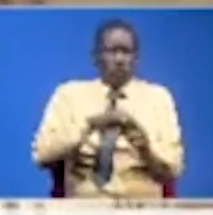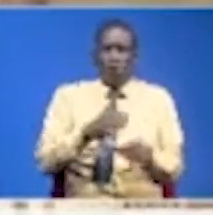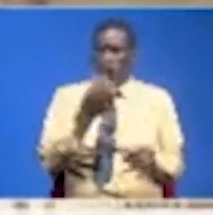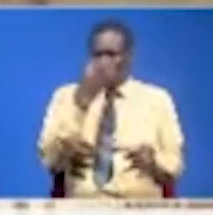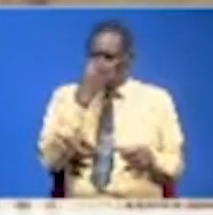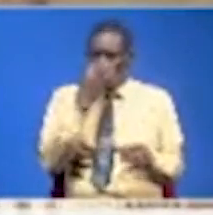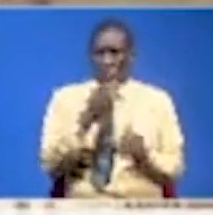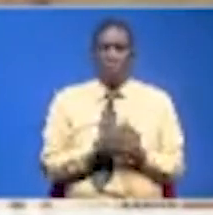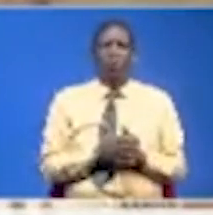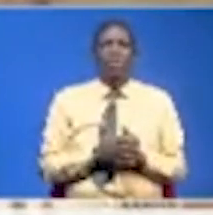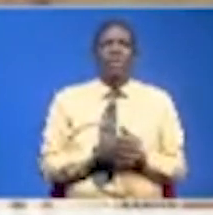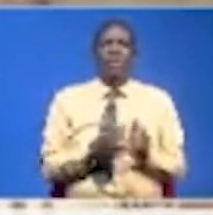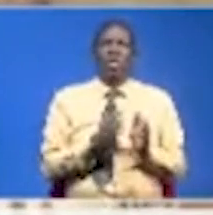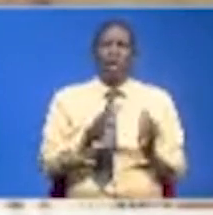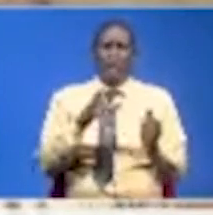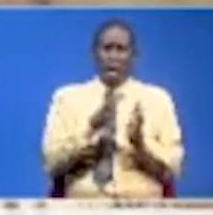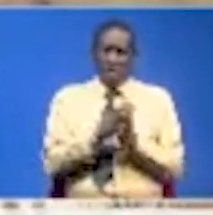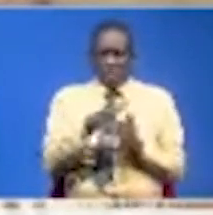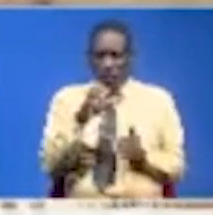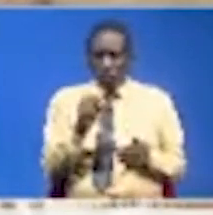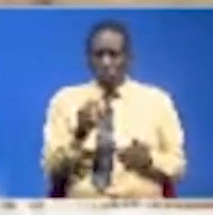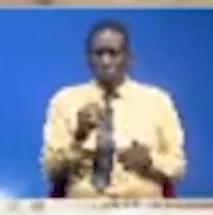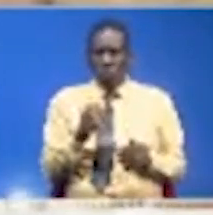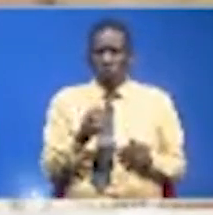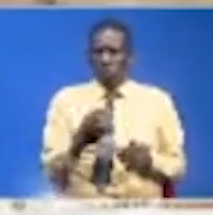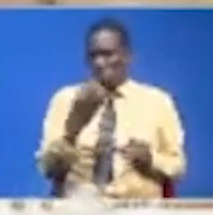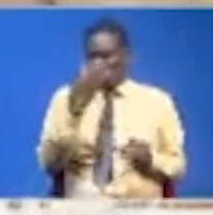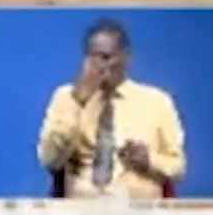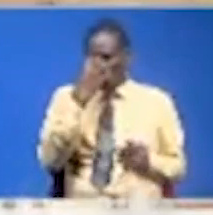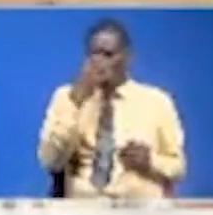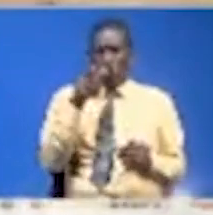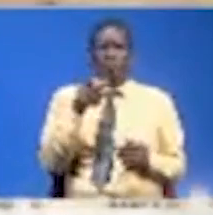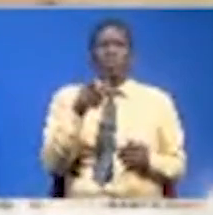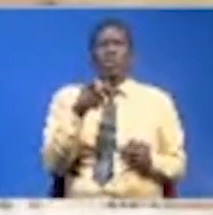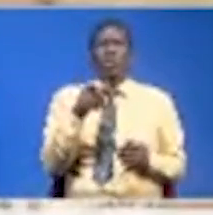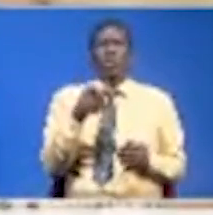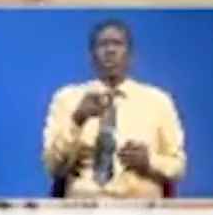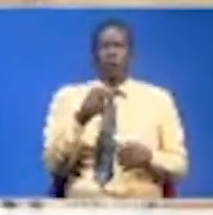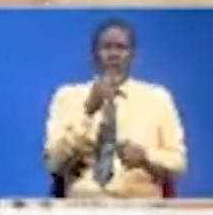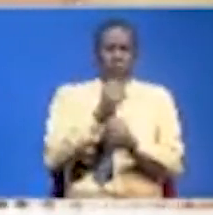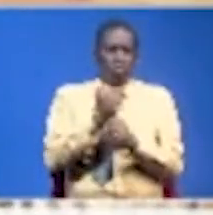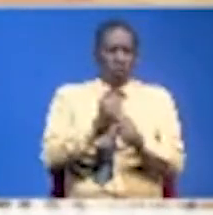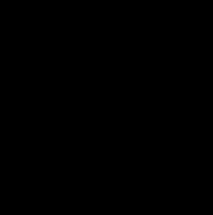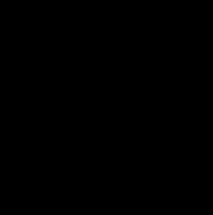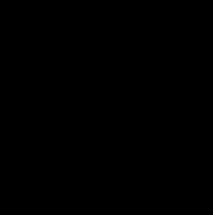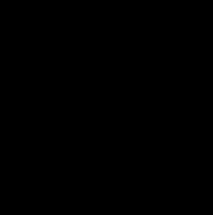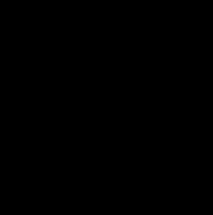Ruto. Na kwa hivyo, Ruto anafanya vibaya